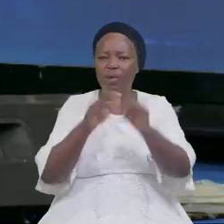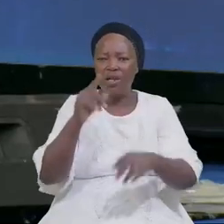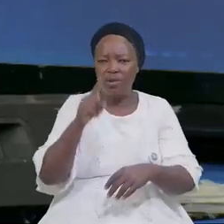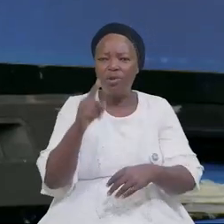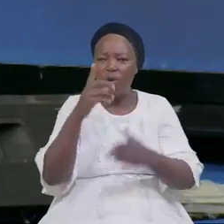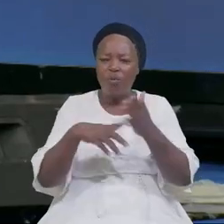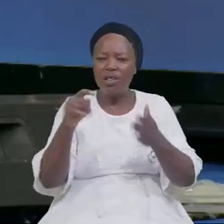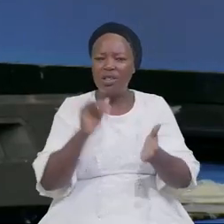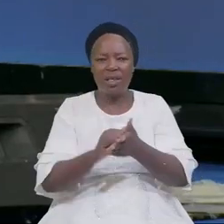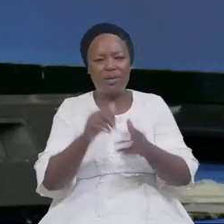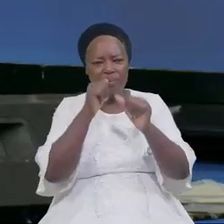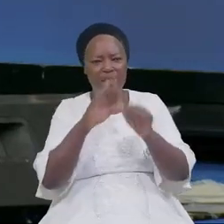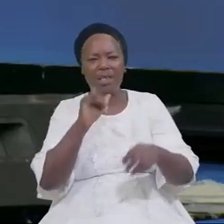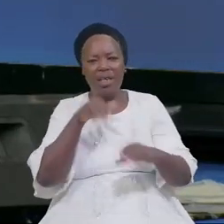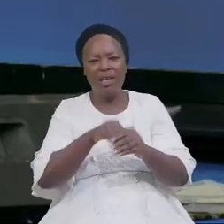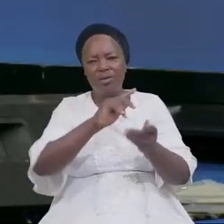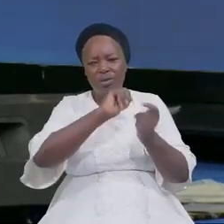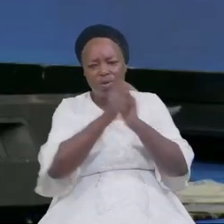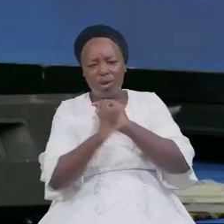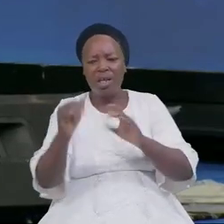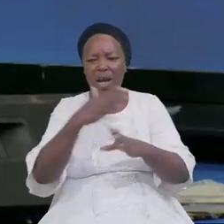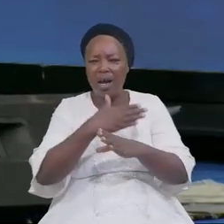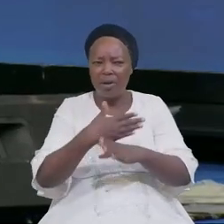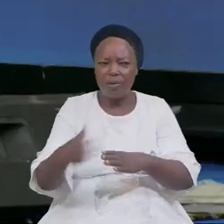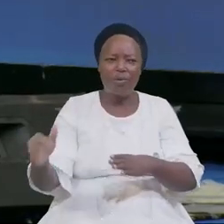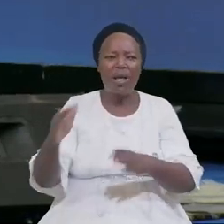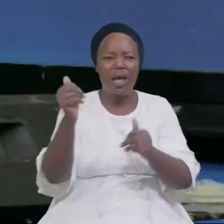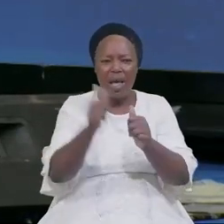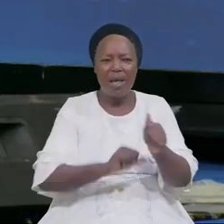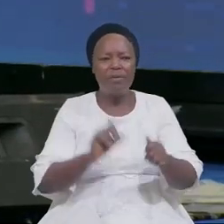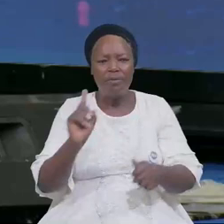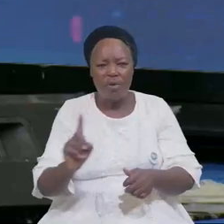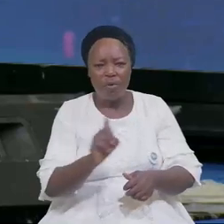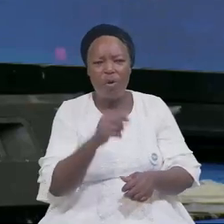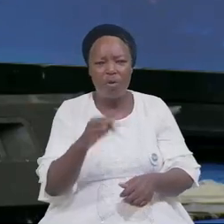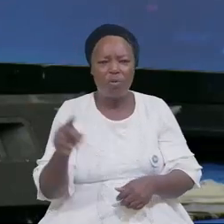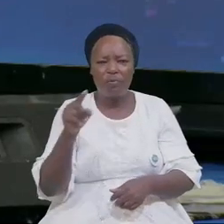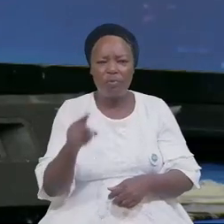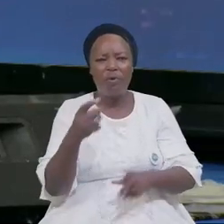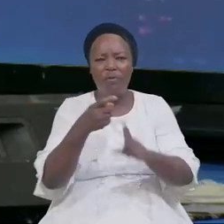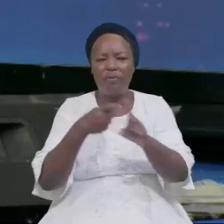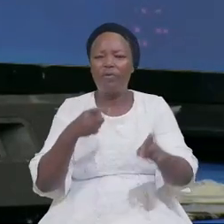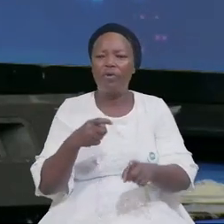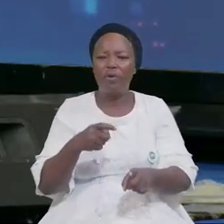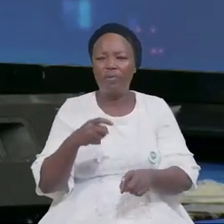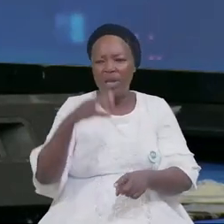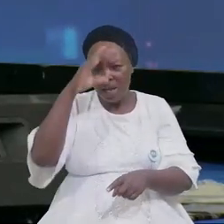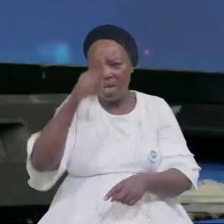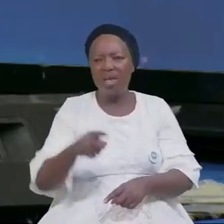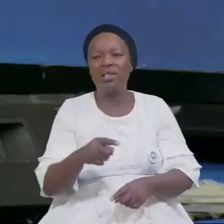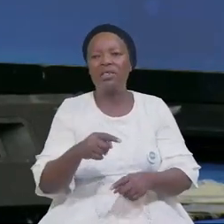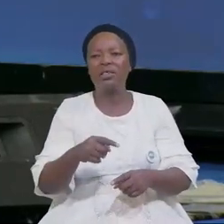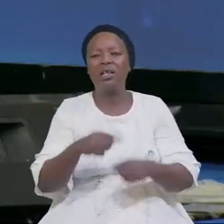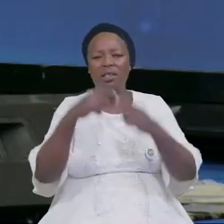bénédiction? En détournant chacun de vous de ses